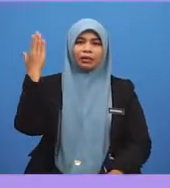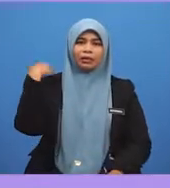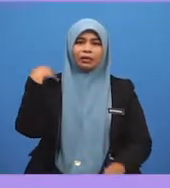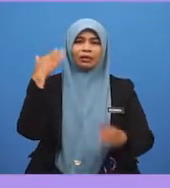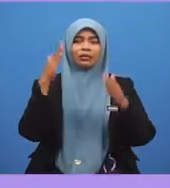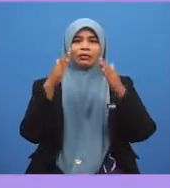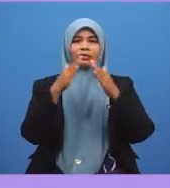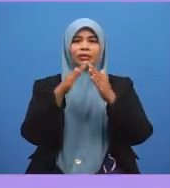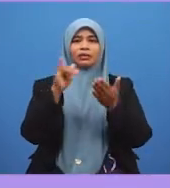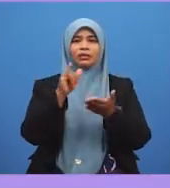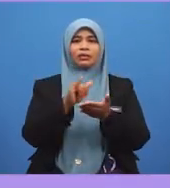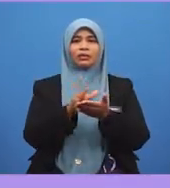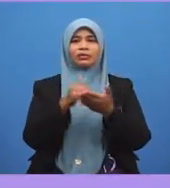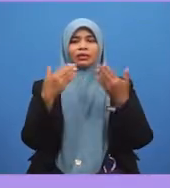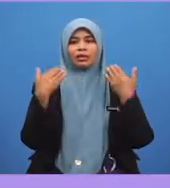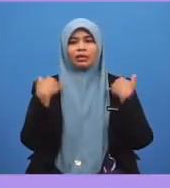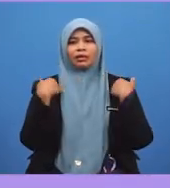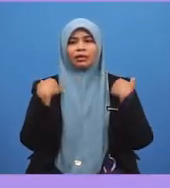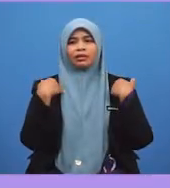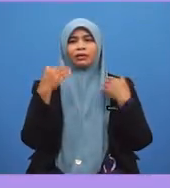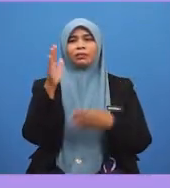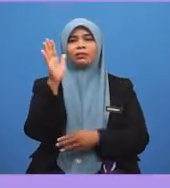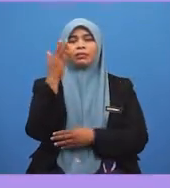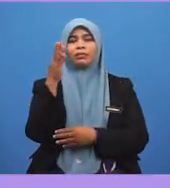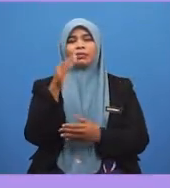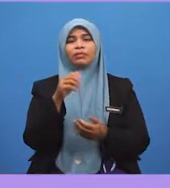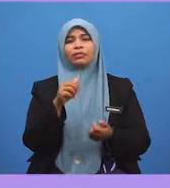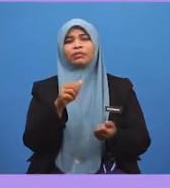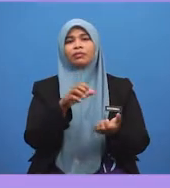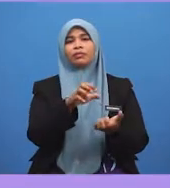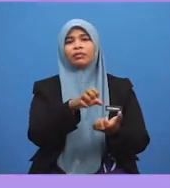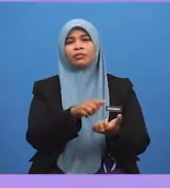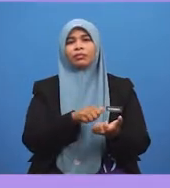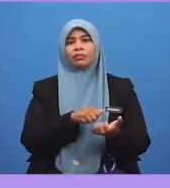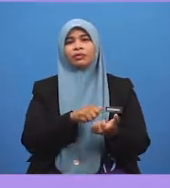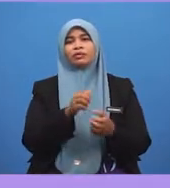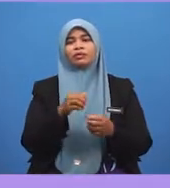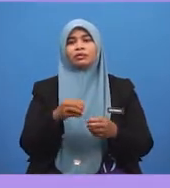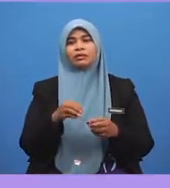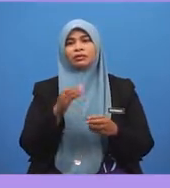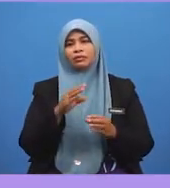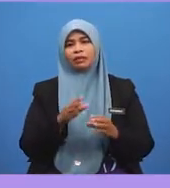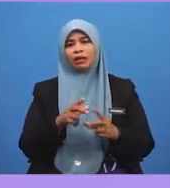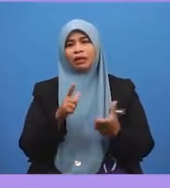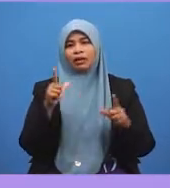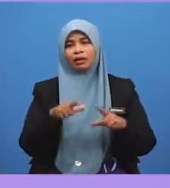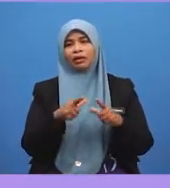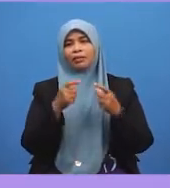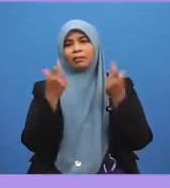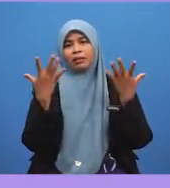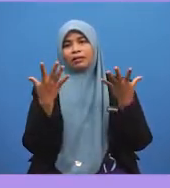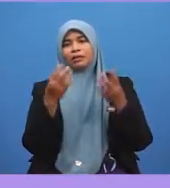itu terdapat sebatang pokok mangga yang berbuah lebat.